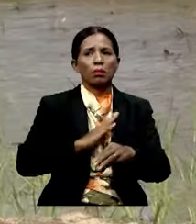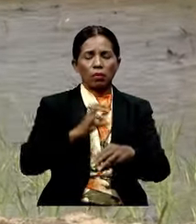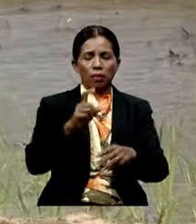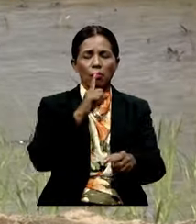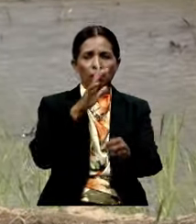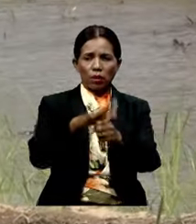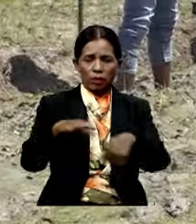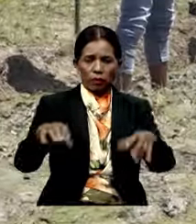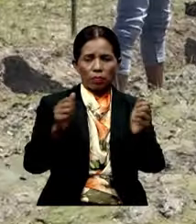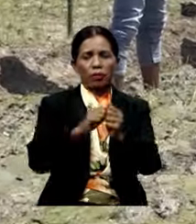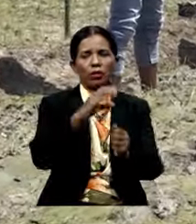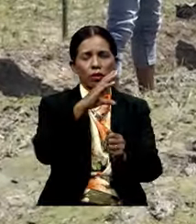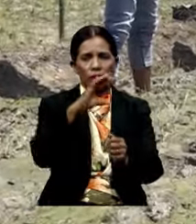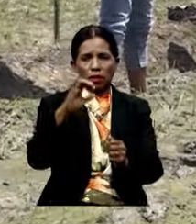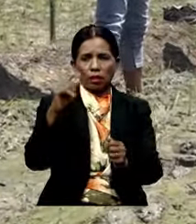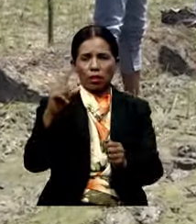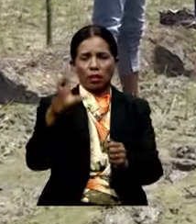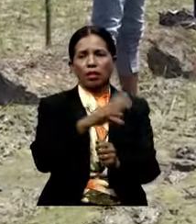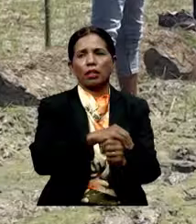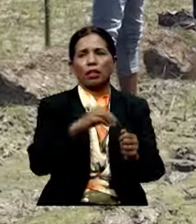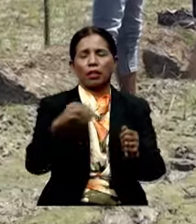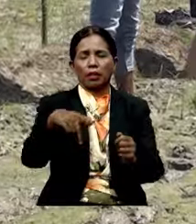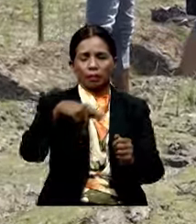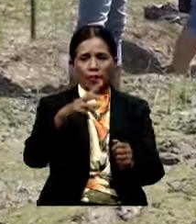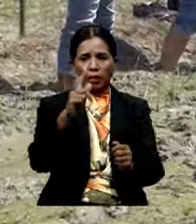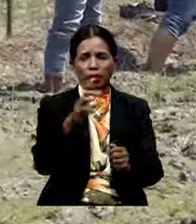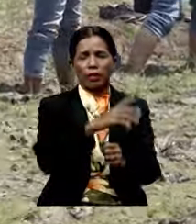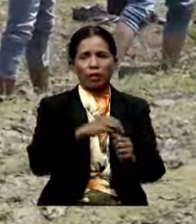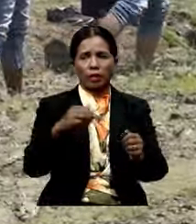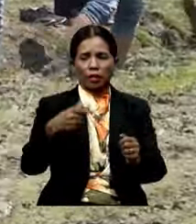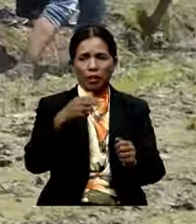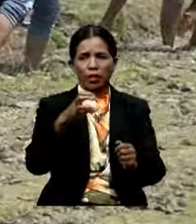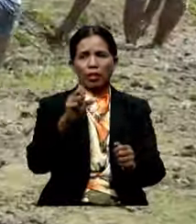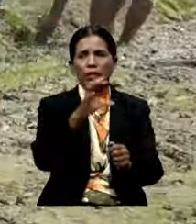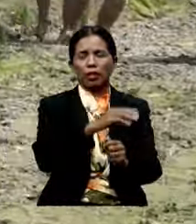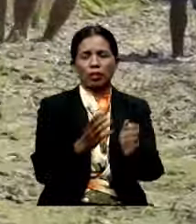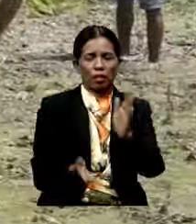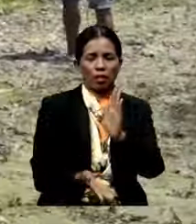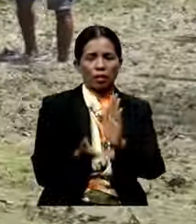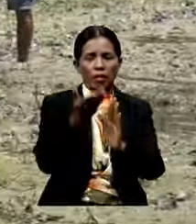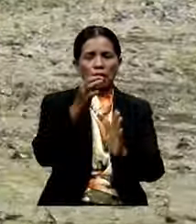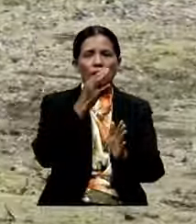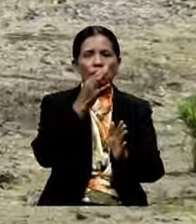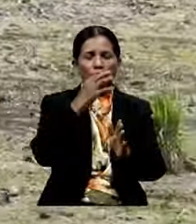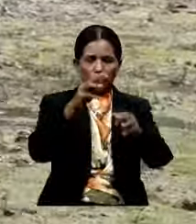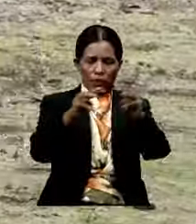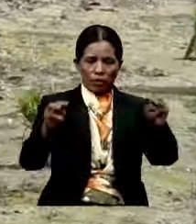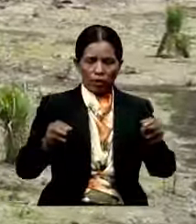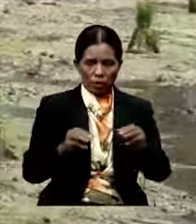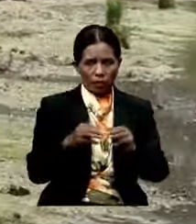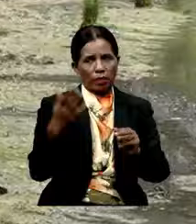ho CCITL nomos Kading Manggarai Barat no PT Petrosida Gresik atau hasai produsan aihan iha munisipi